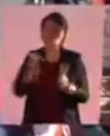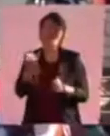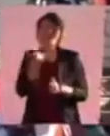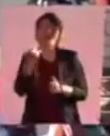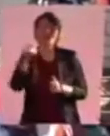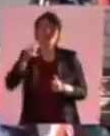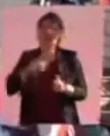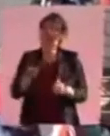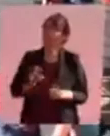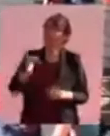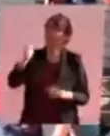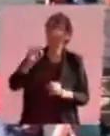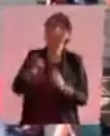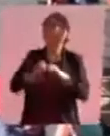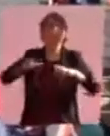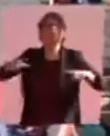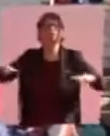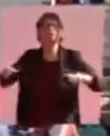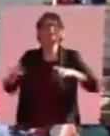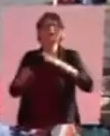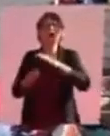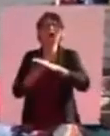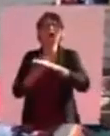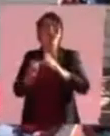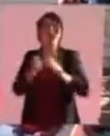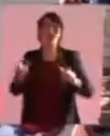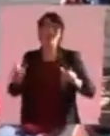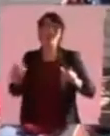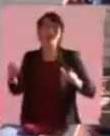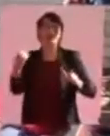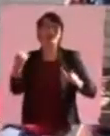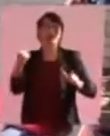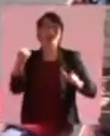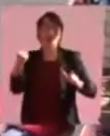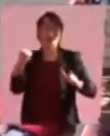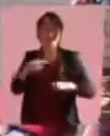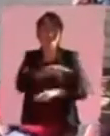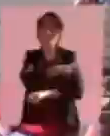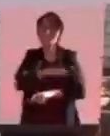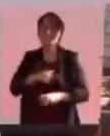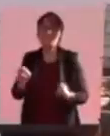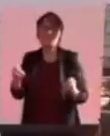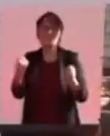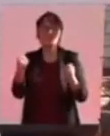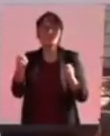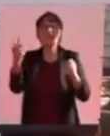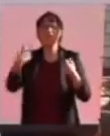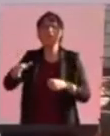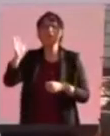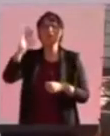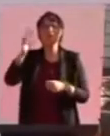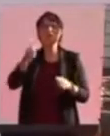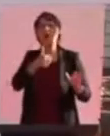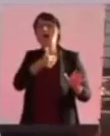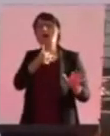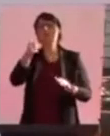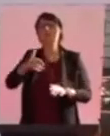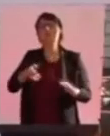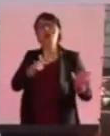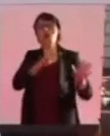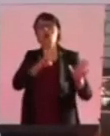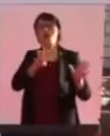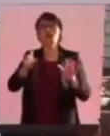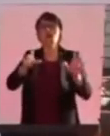fortemente sindacalizzata dove gli operai nei primi anni settanta rinunciando a parti consistenti